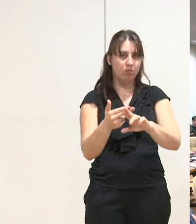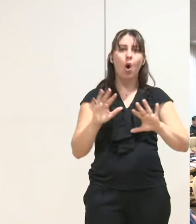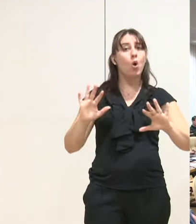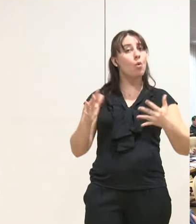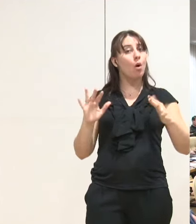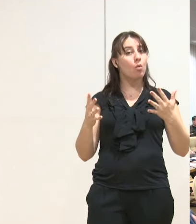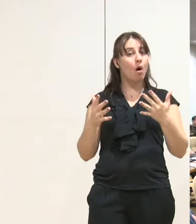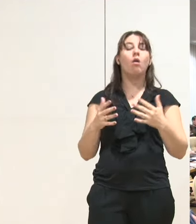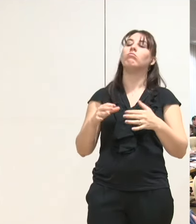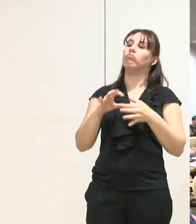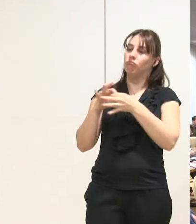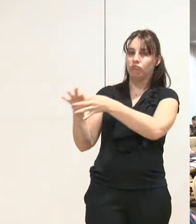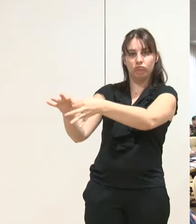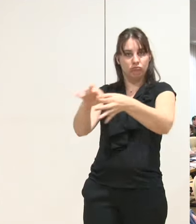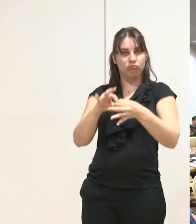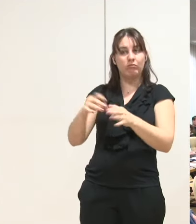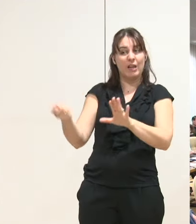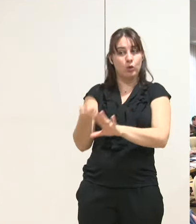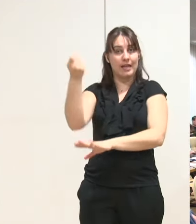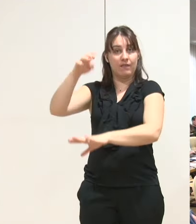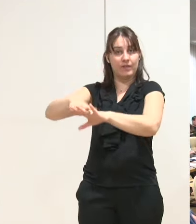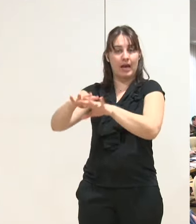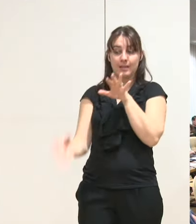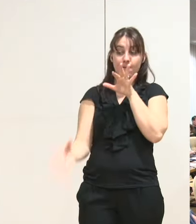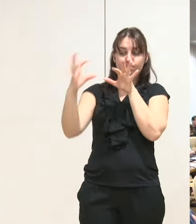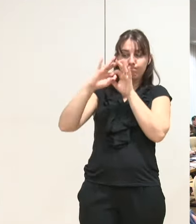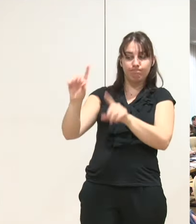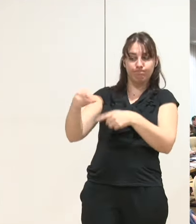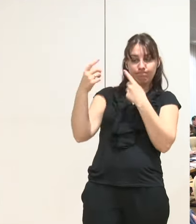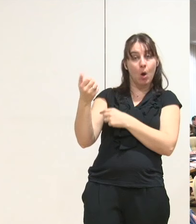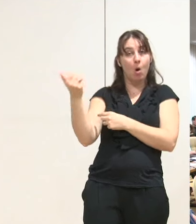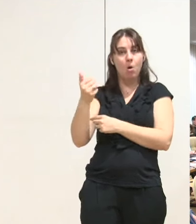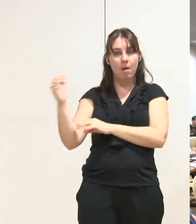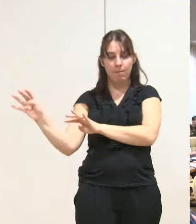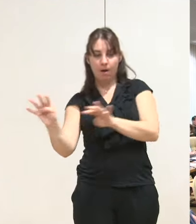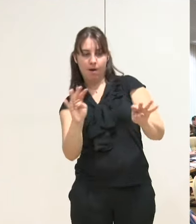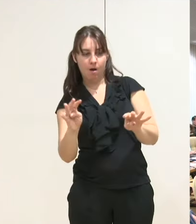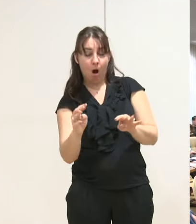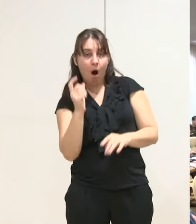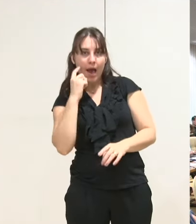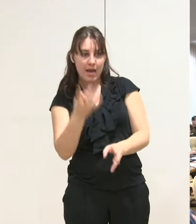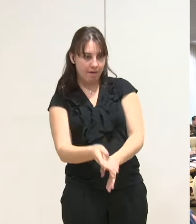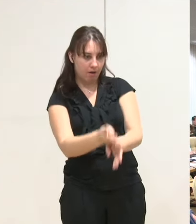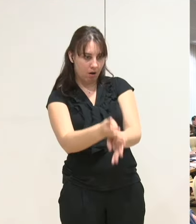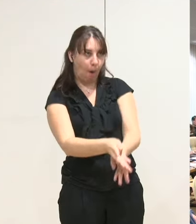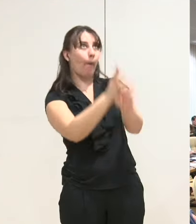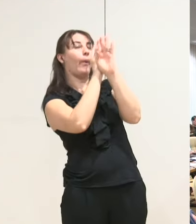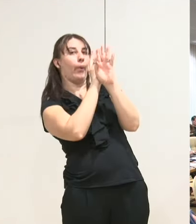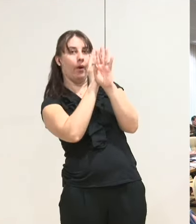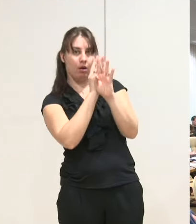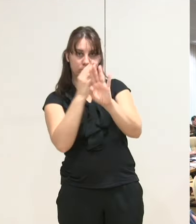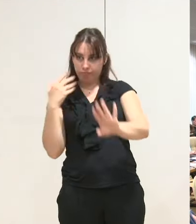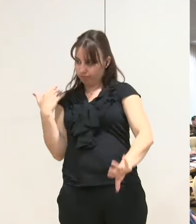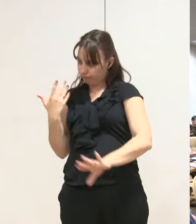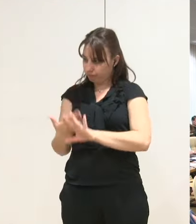avec la communauté éducative du quartier qui a pu vérifier à la fois l'évolution du nombre d'élèves au cours du s et les hypothèses